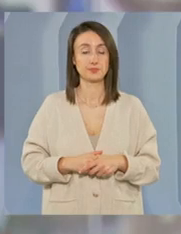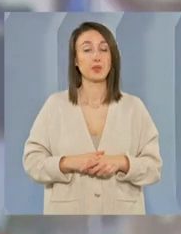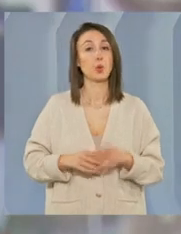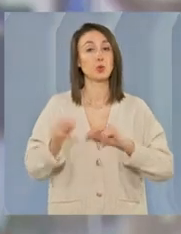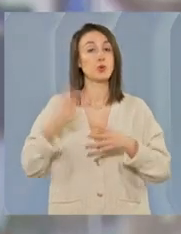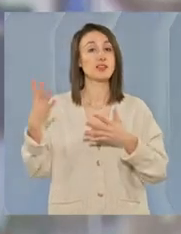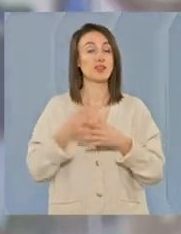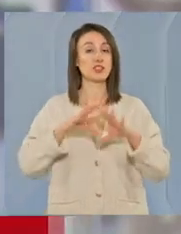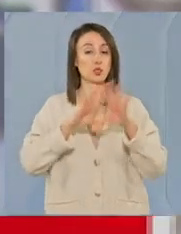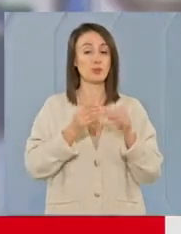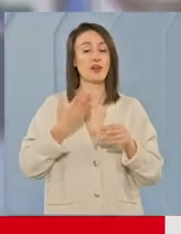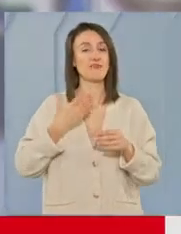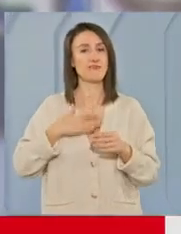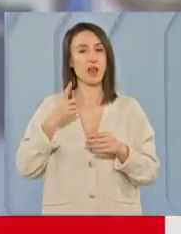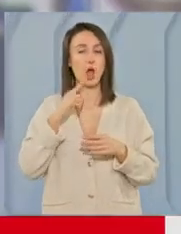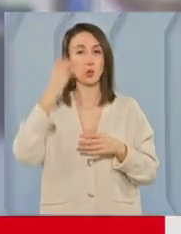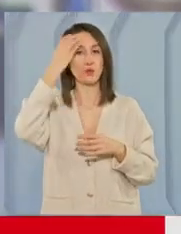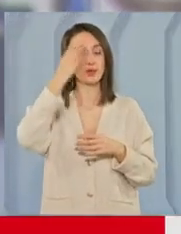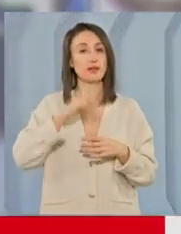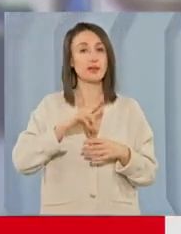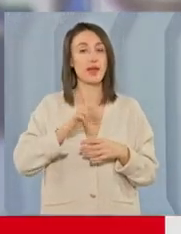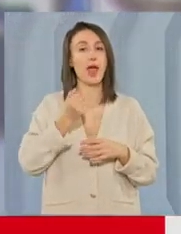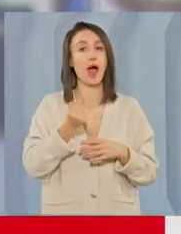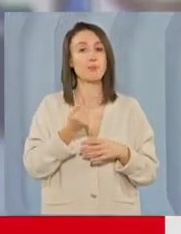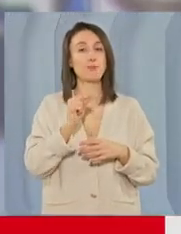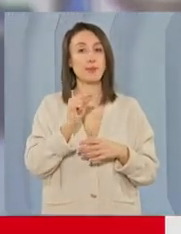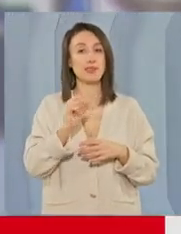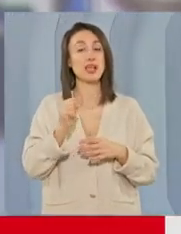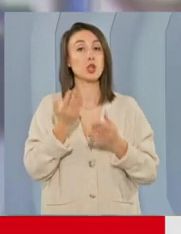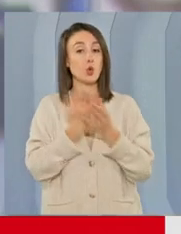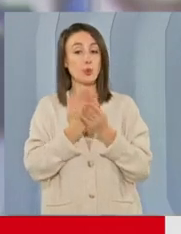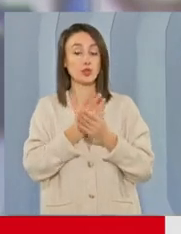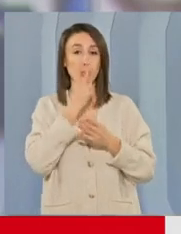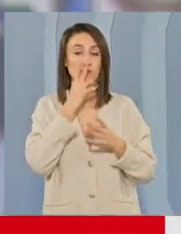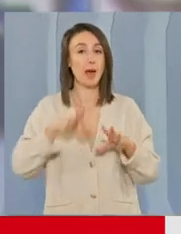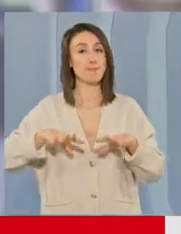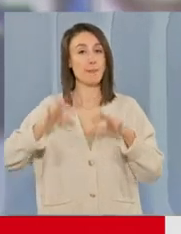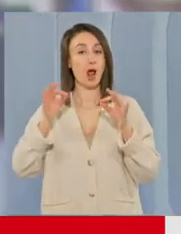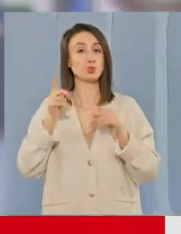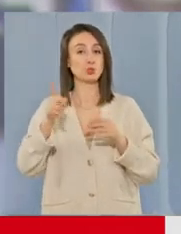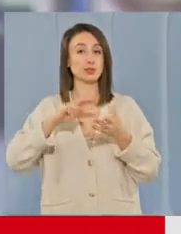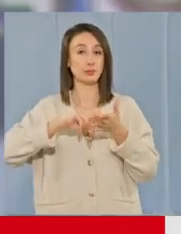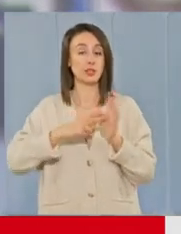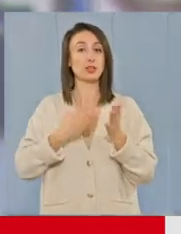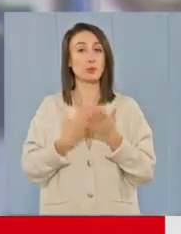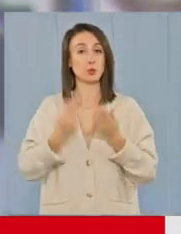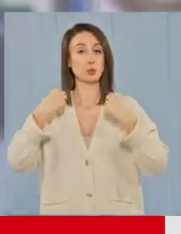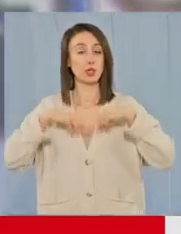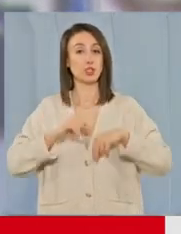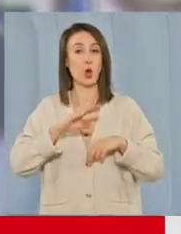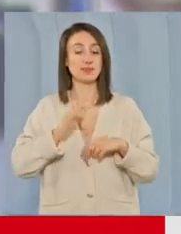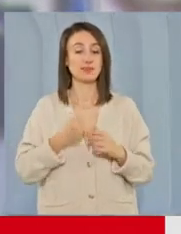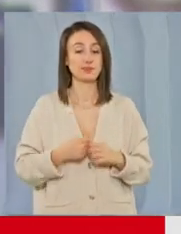Uniunea Salvați România cere guvernului și RAPPSE documente și explicații cu privire la palatul care s-ar pregăti pentru președintele